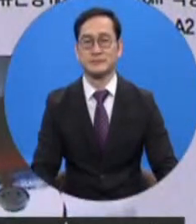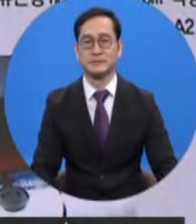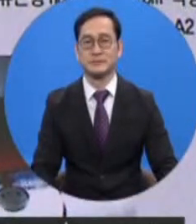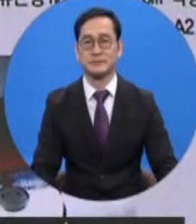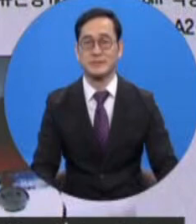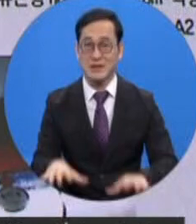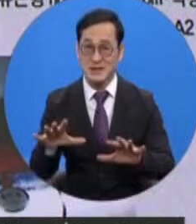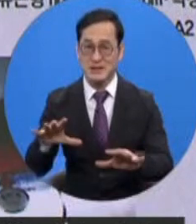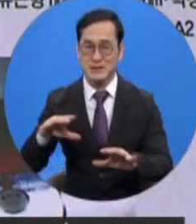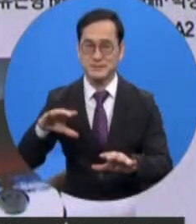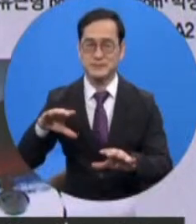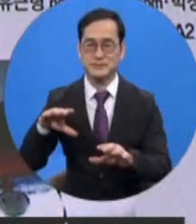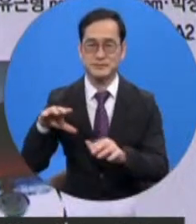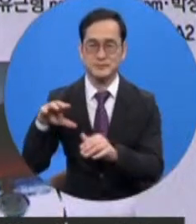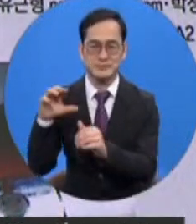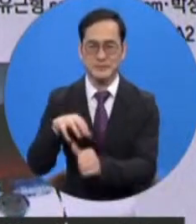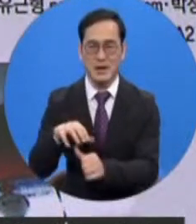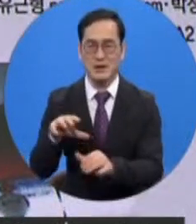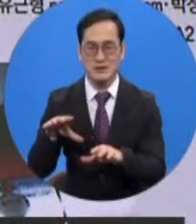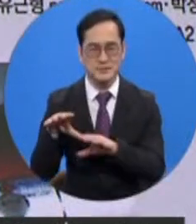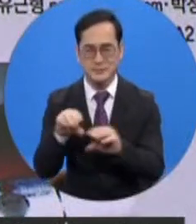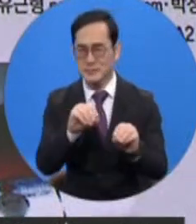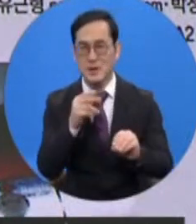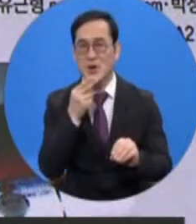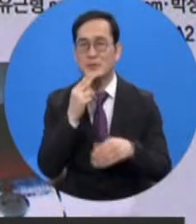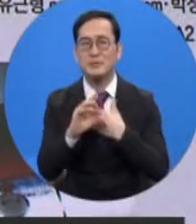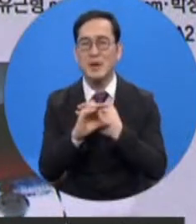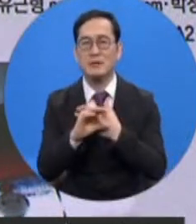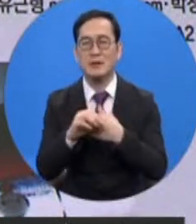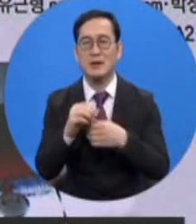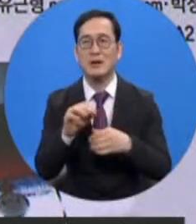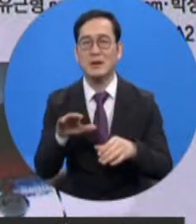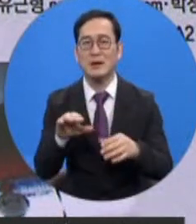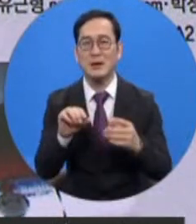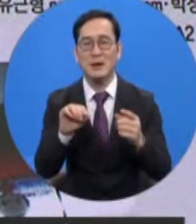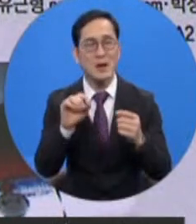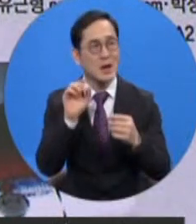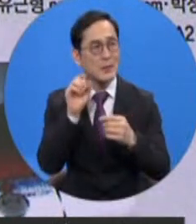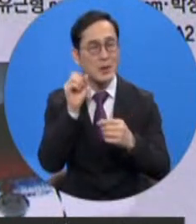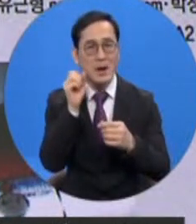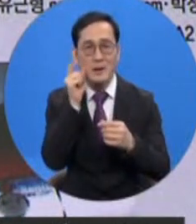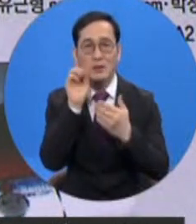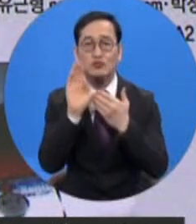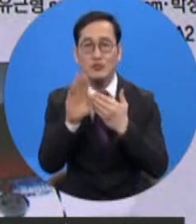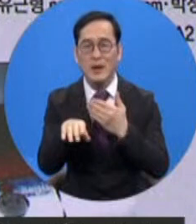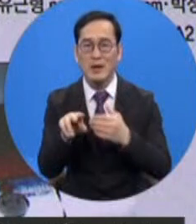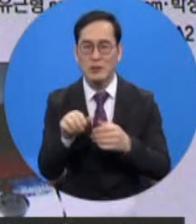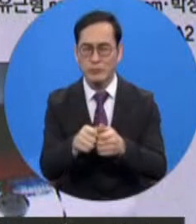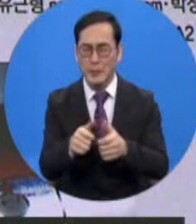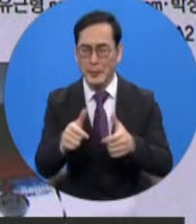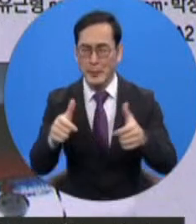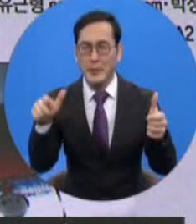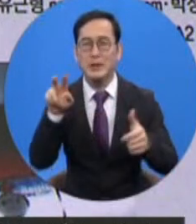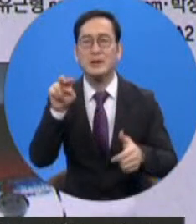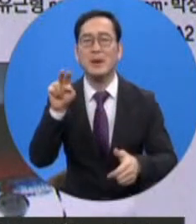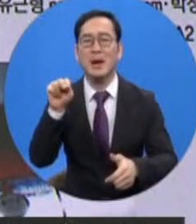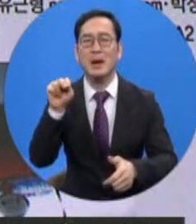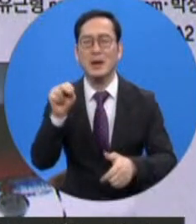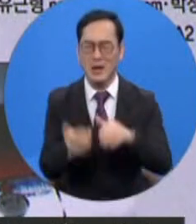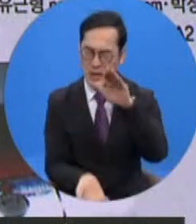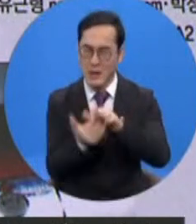정우경, 지금 안 멈추면 4달 확진 2만 명. 아, 이거 무섭기도 한데 한편으론 이게